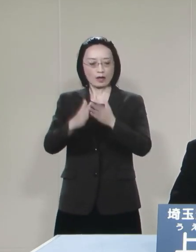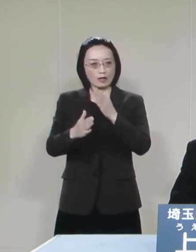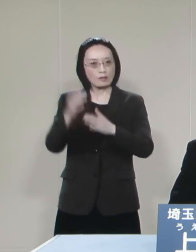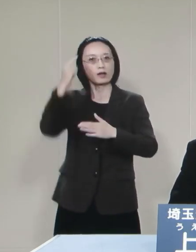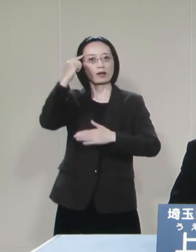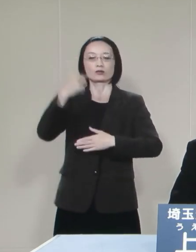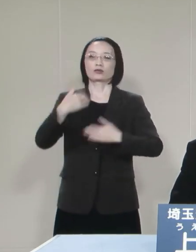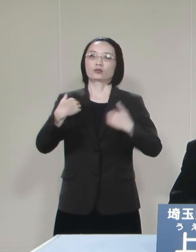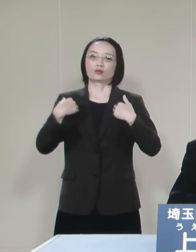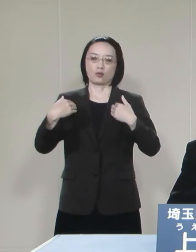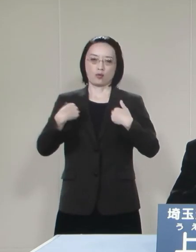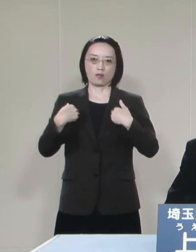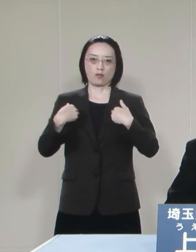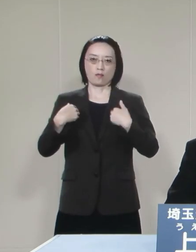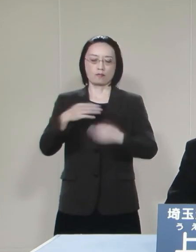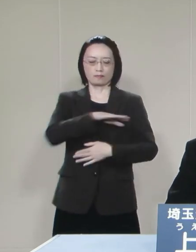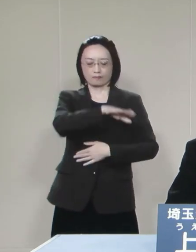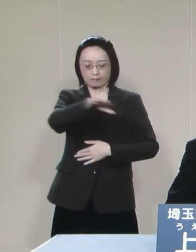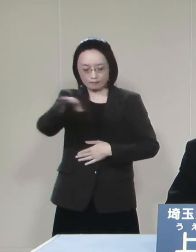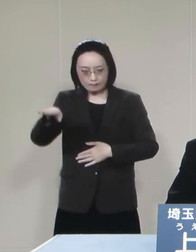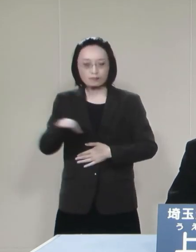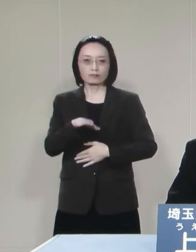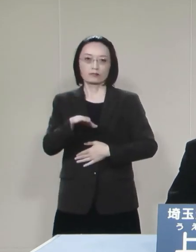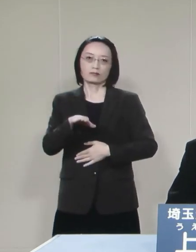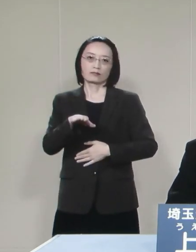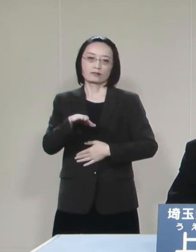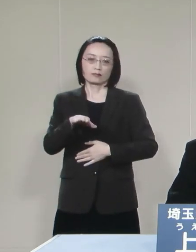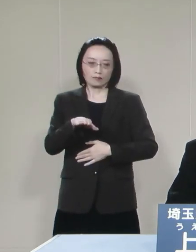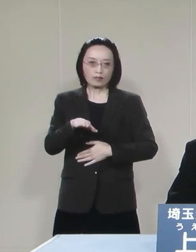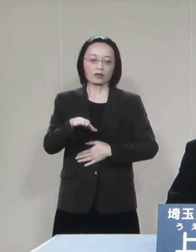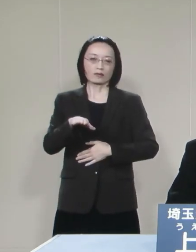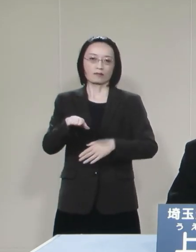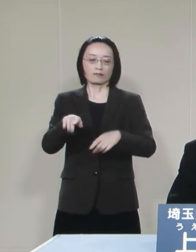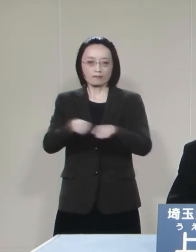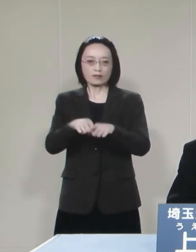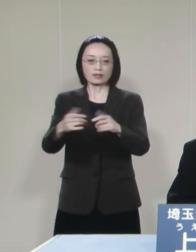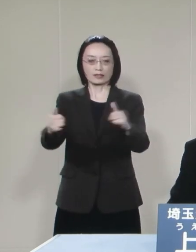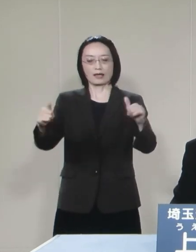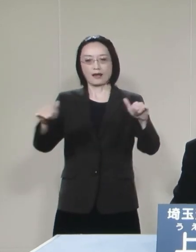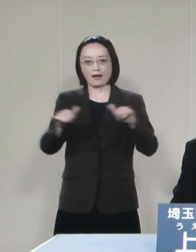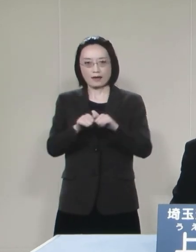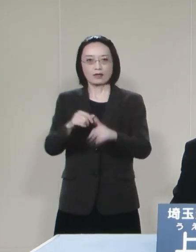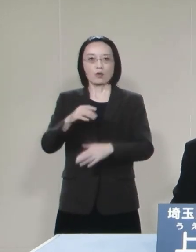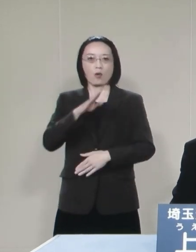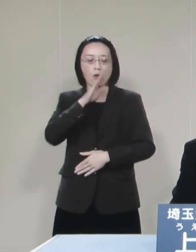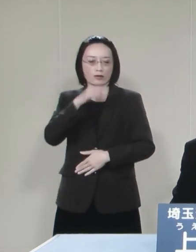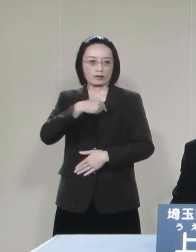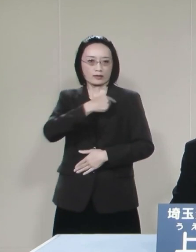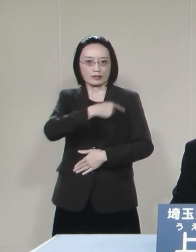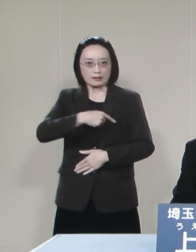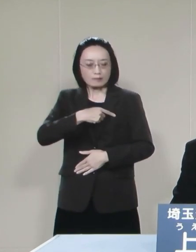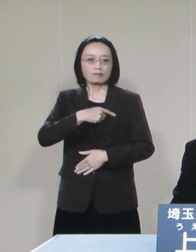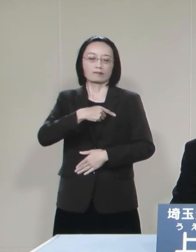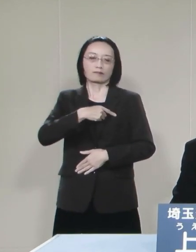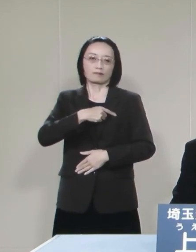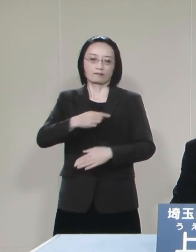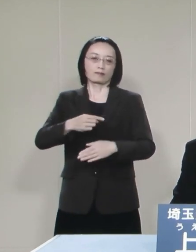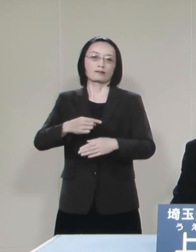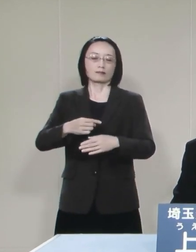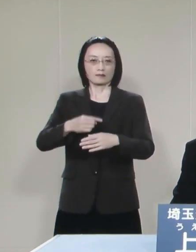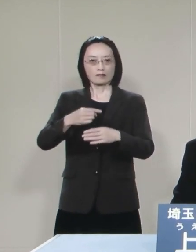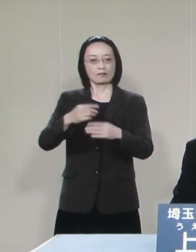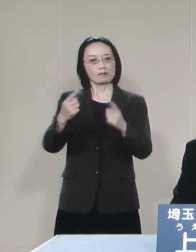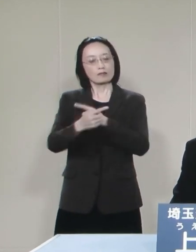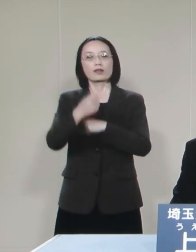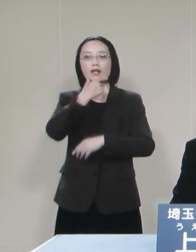であります。誰一人残さない、こういう社会を本気で作るべきだと私は思っ